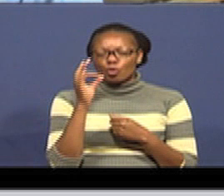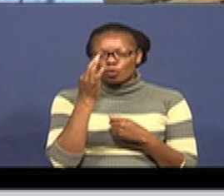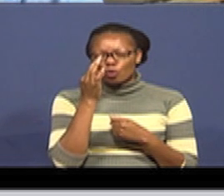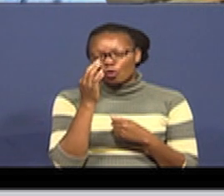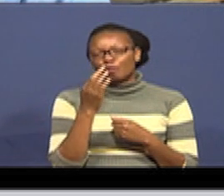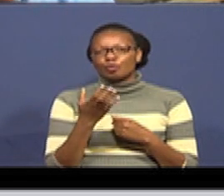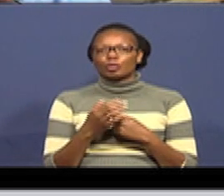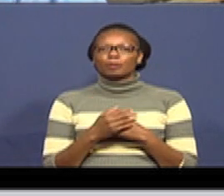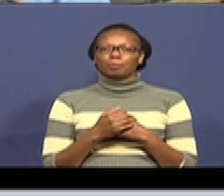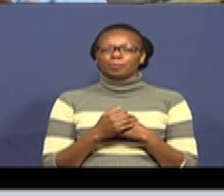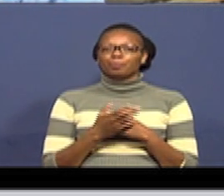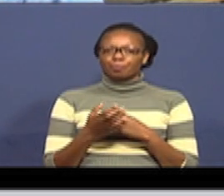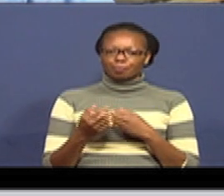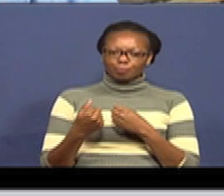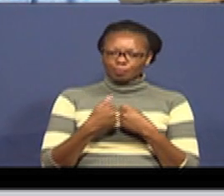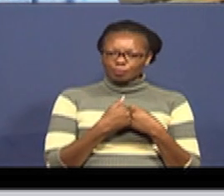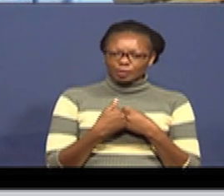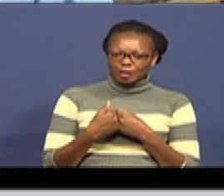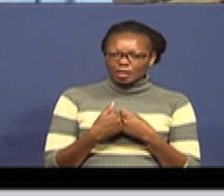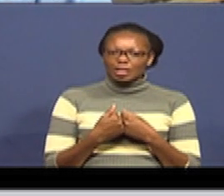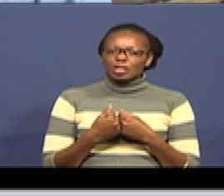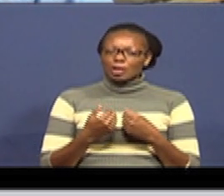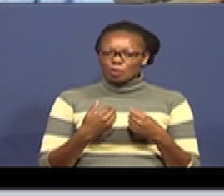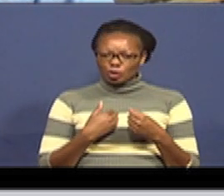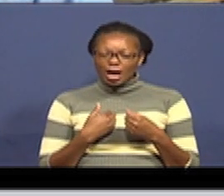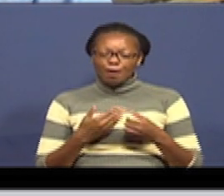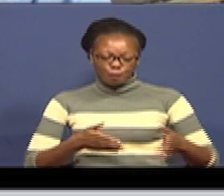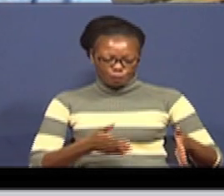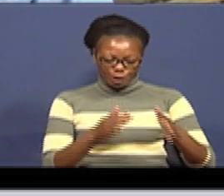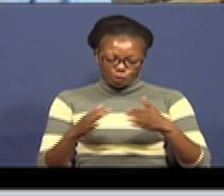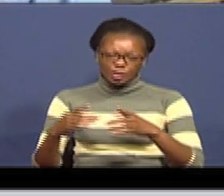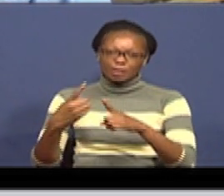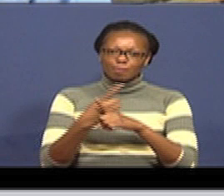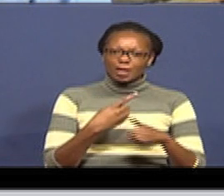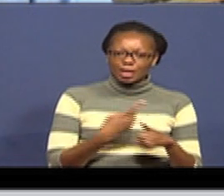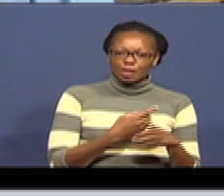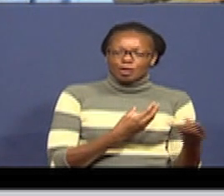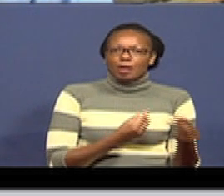So hizo ndio baadhi ya changamoto ambazo tunaona kwa strawberries.